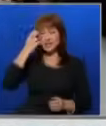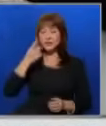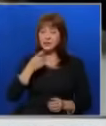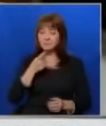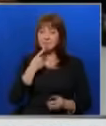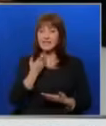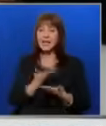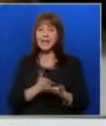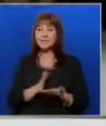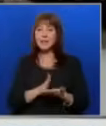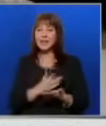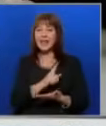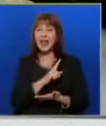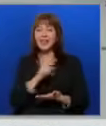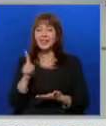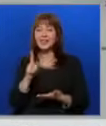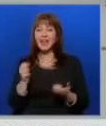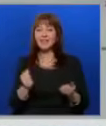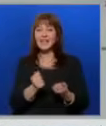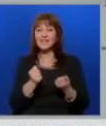се разпределят между двама от кандидатите.